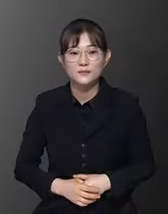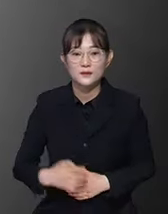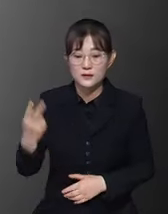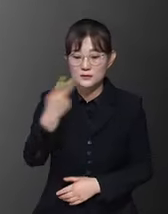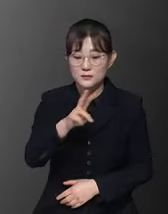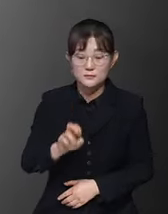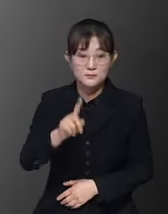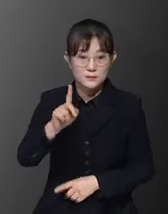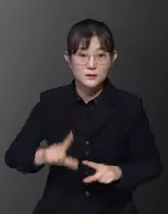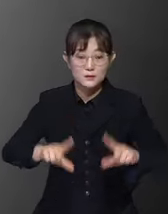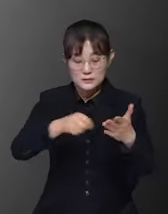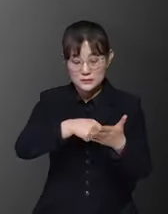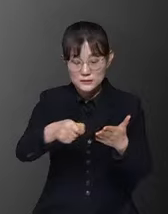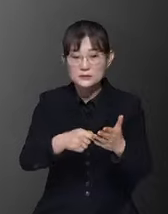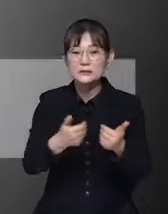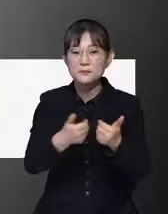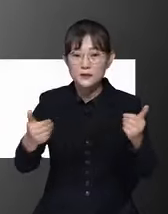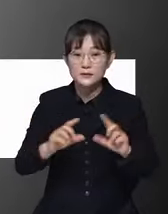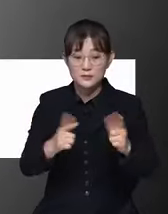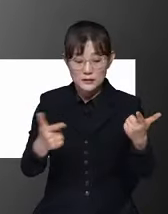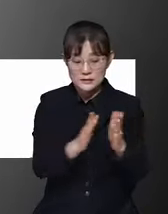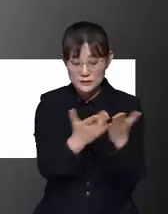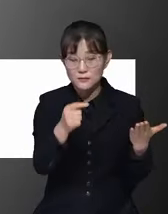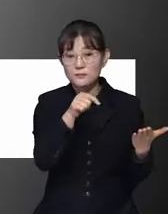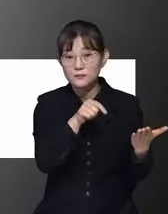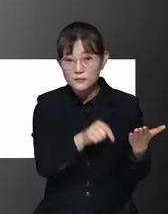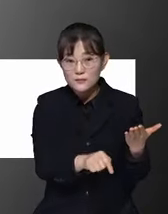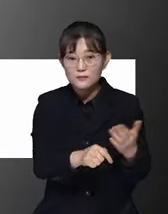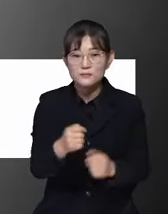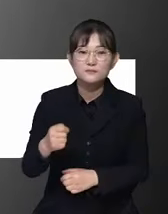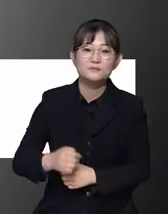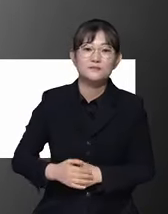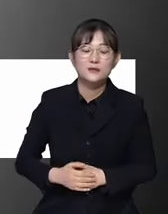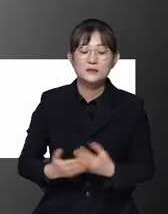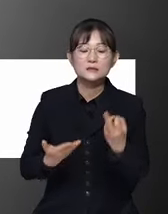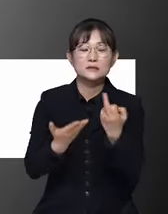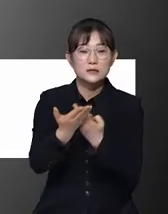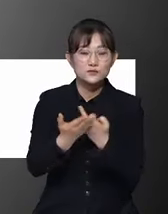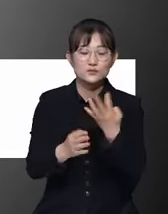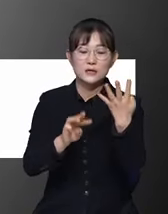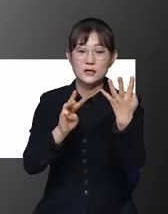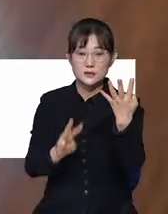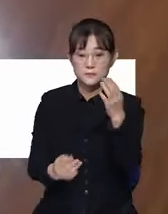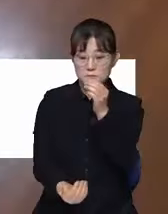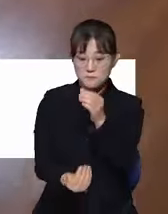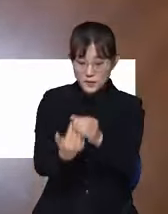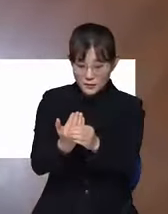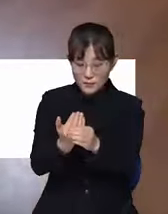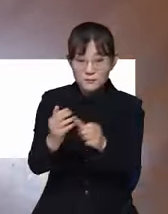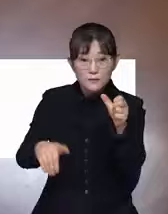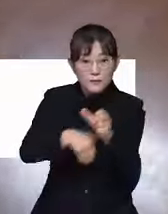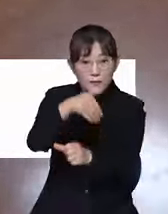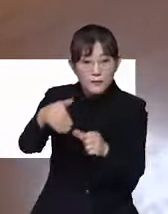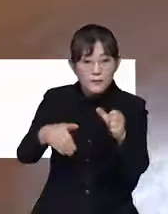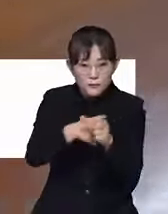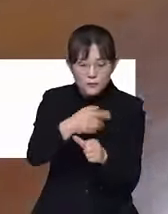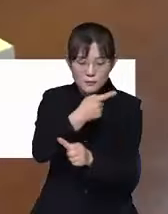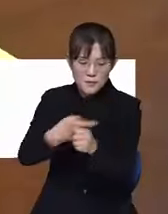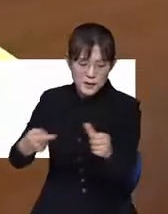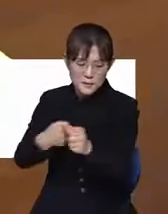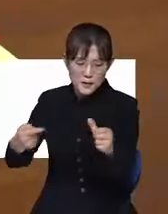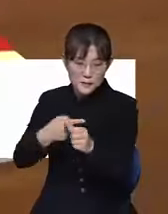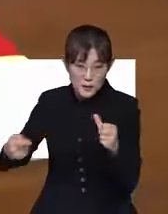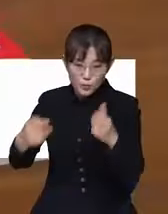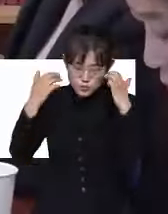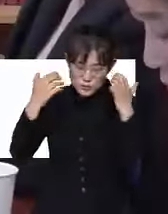2021년 작 작별하지 않는다에서는 다시 한번 제주 43 사건을 배경으로 학살의 트라우마 속에